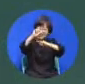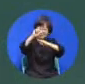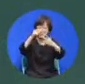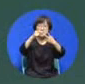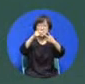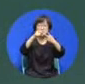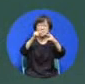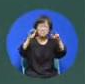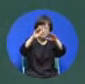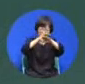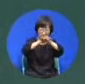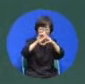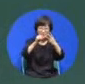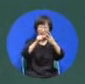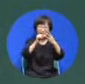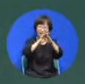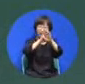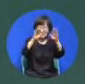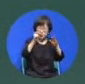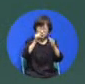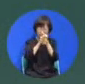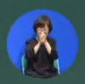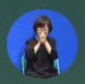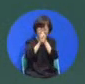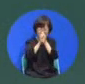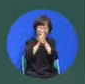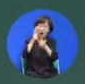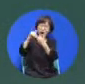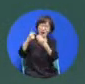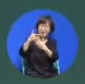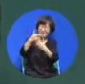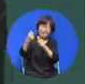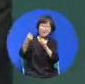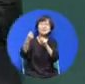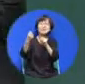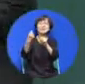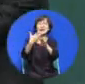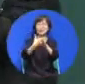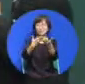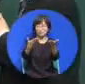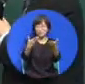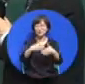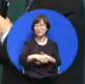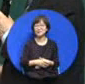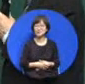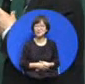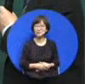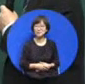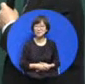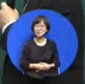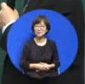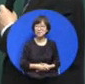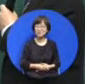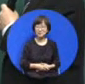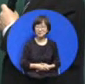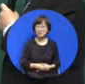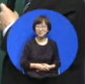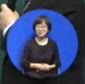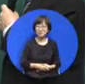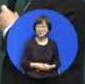기도하면 역사 시작돼요. And so you teach them to pray in the morning and at night and a little bit during the day, then great works will arise.